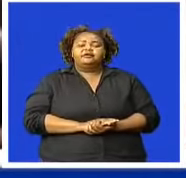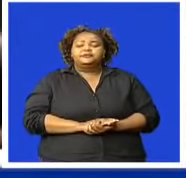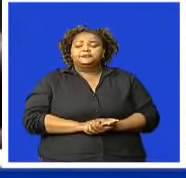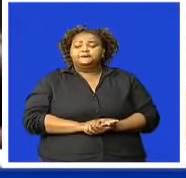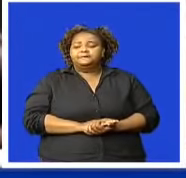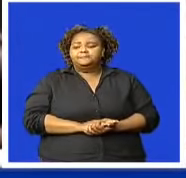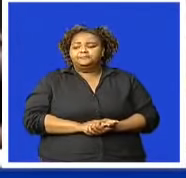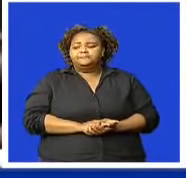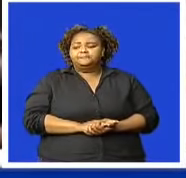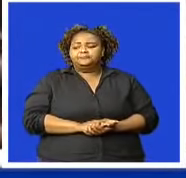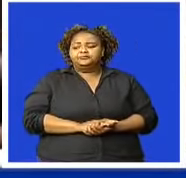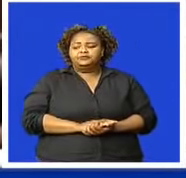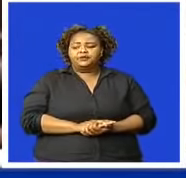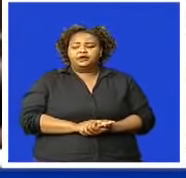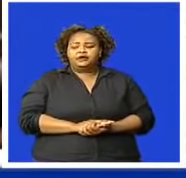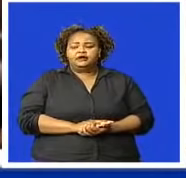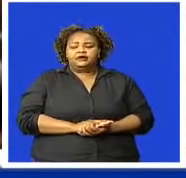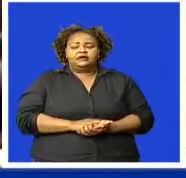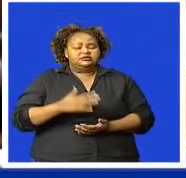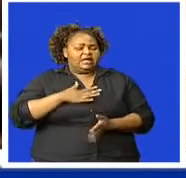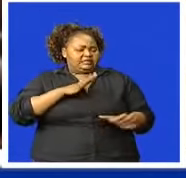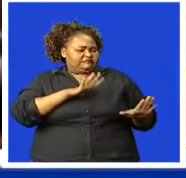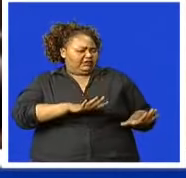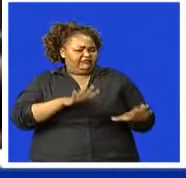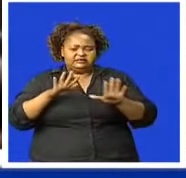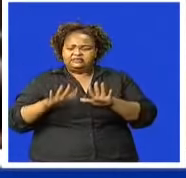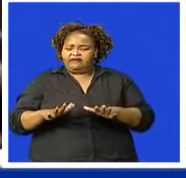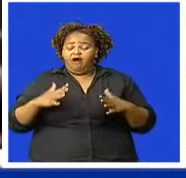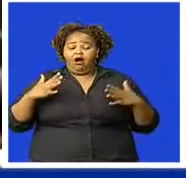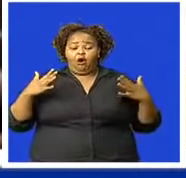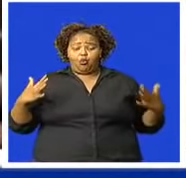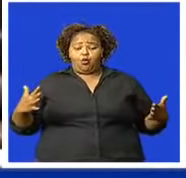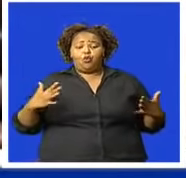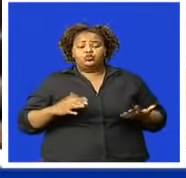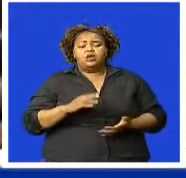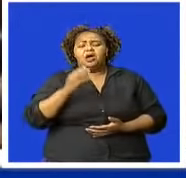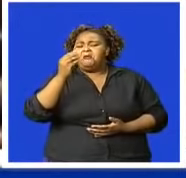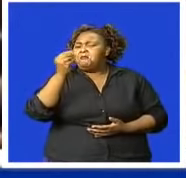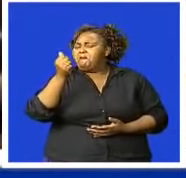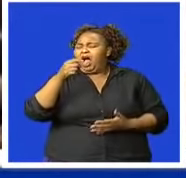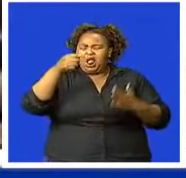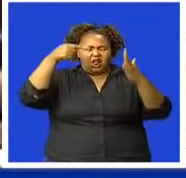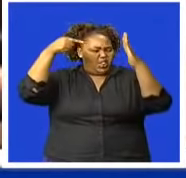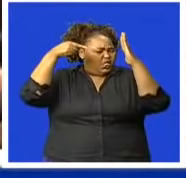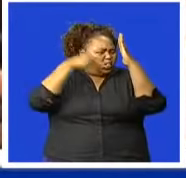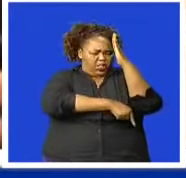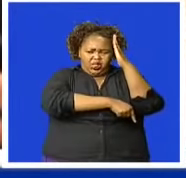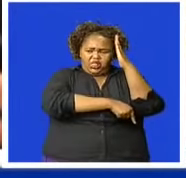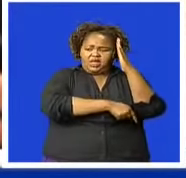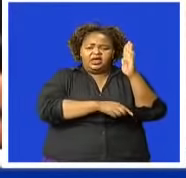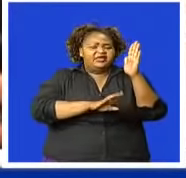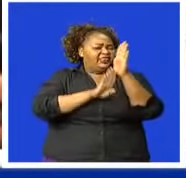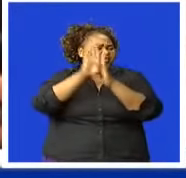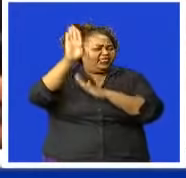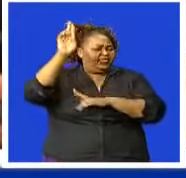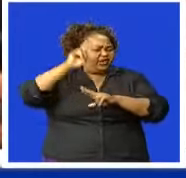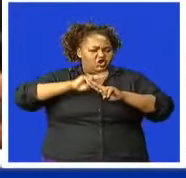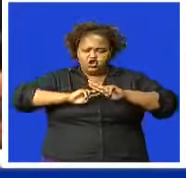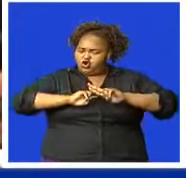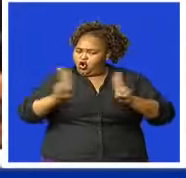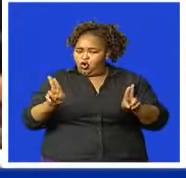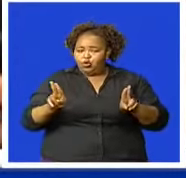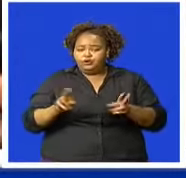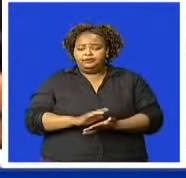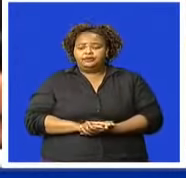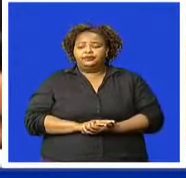kakhulu ah kuswise kakhulu lokho ngosana kuswise kakhulu kude nje bese besihambela petrol nje kude tuthuka lebe sithola